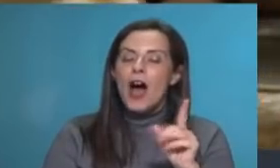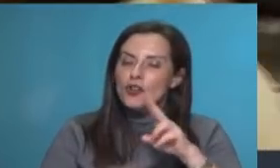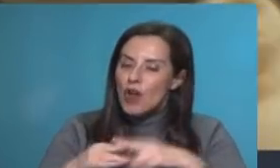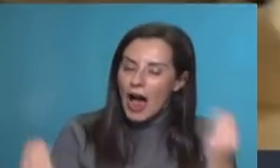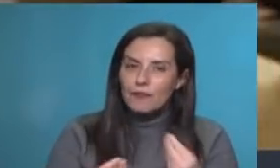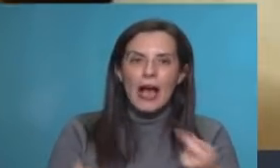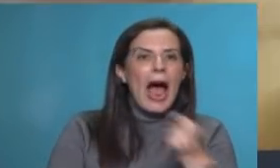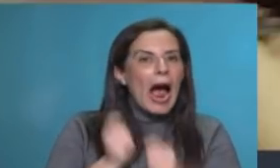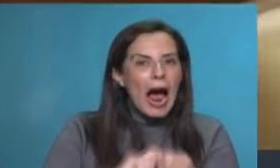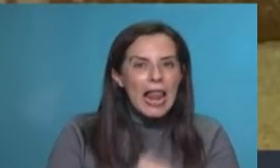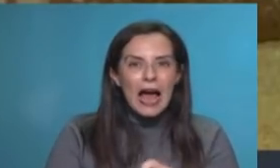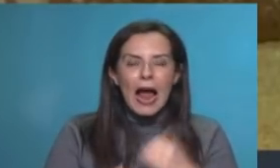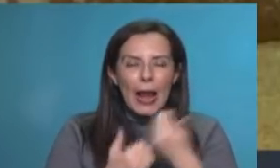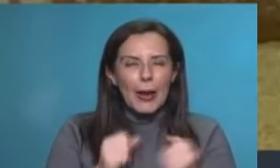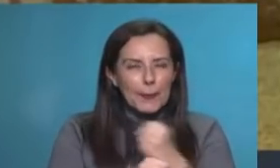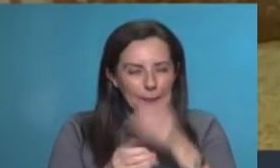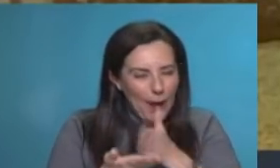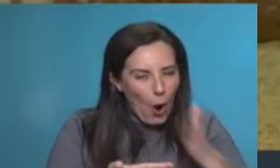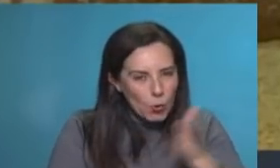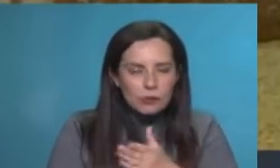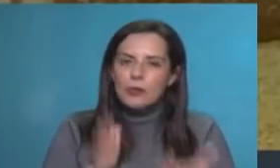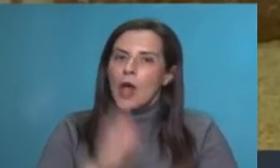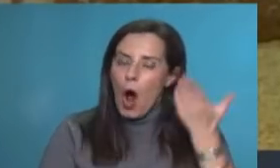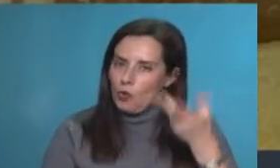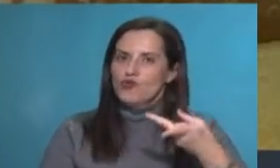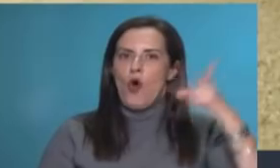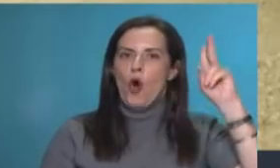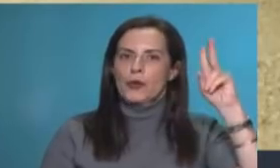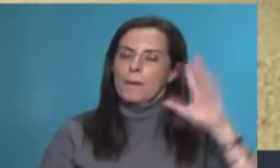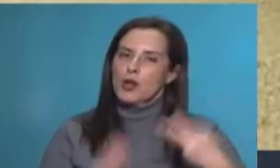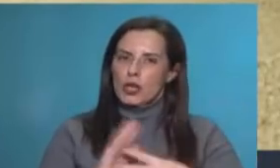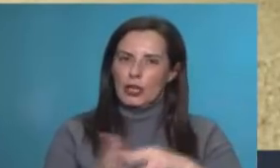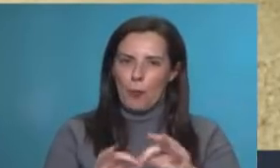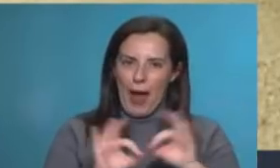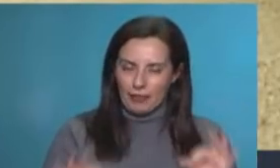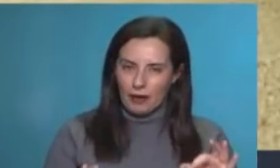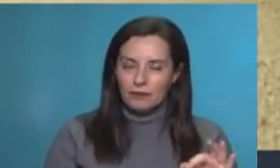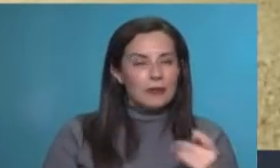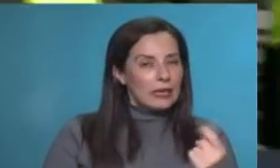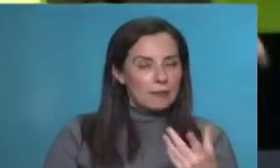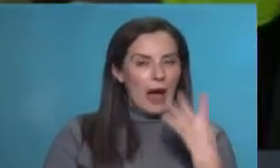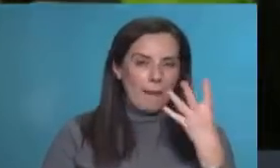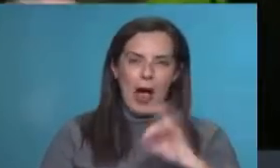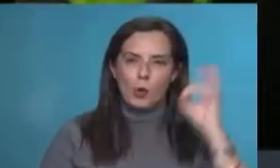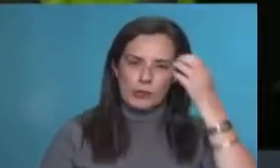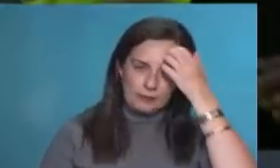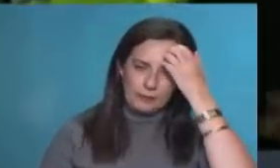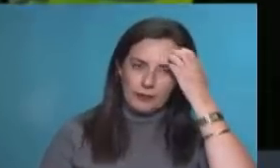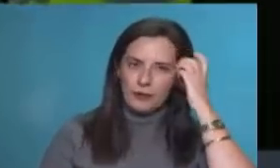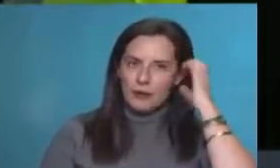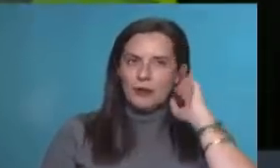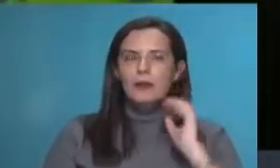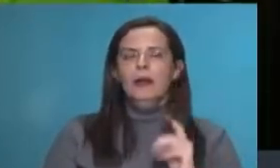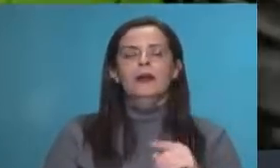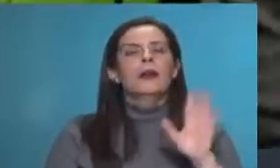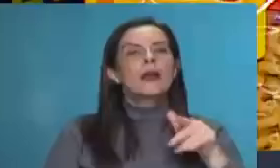החלה והלחם הכהה הפרוס יעלו בשיעור גבוה יותר ממה שתוכנן, של כמעט 4%. וברקע כל זה